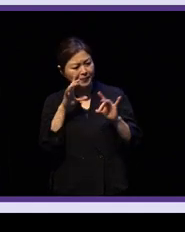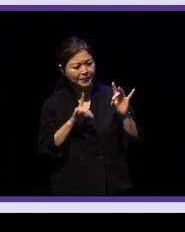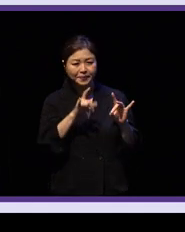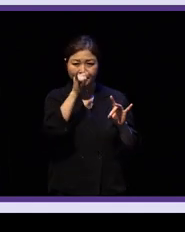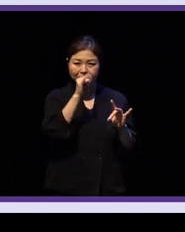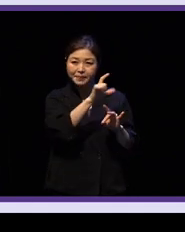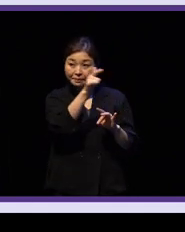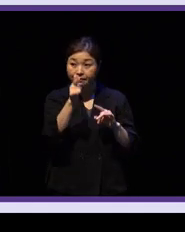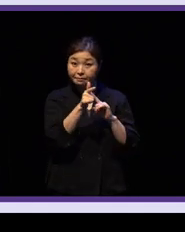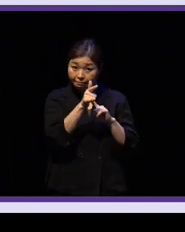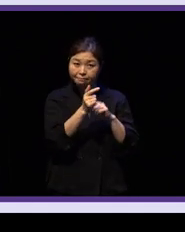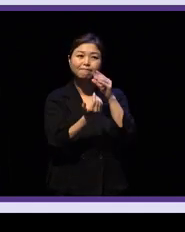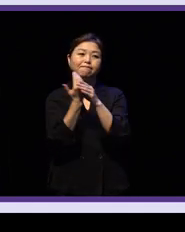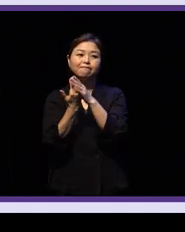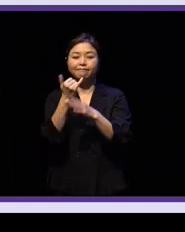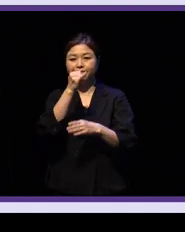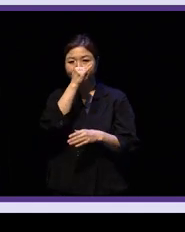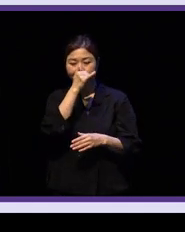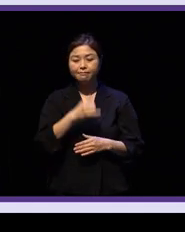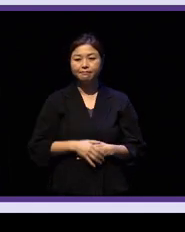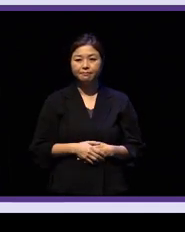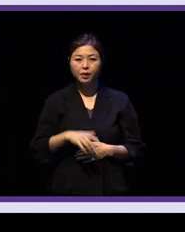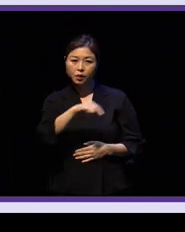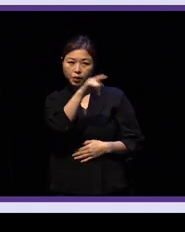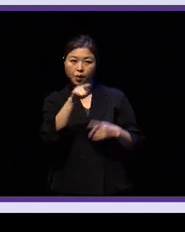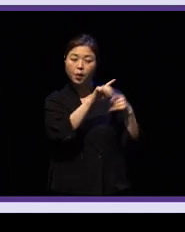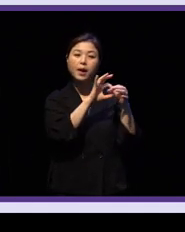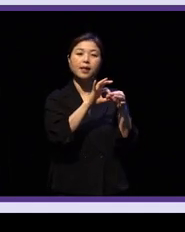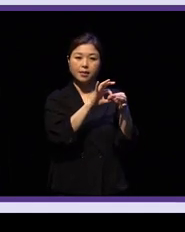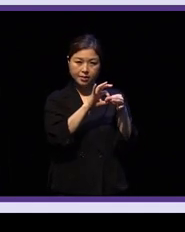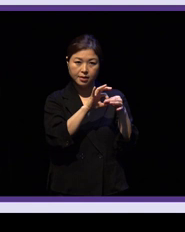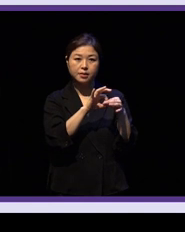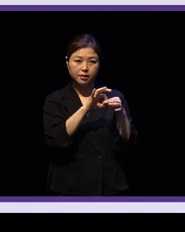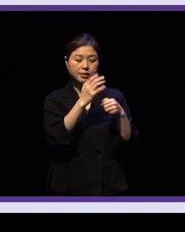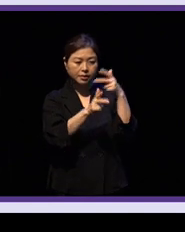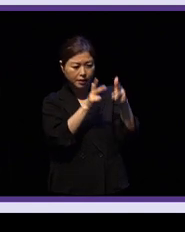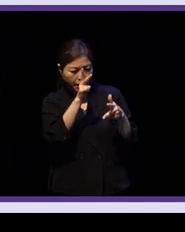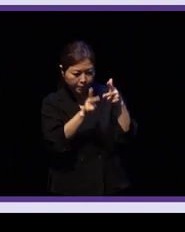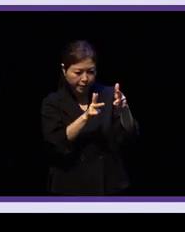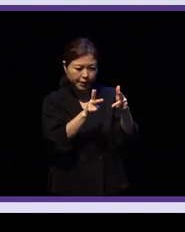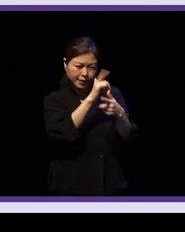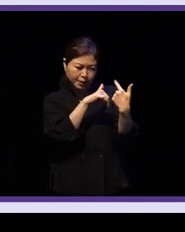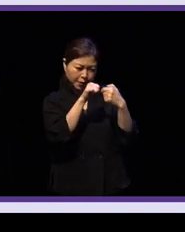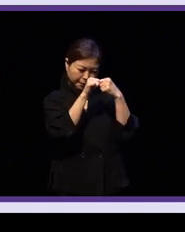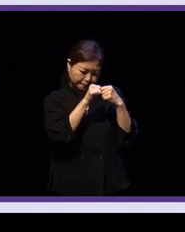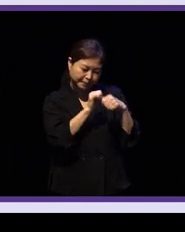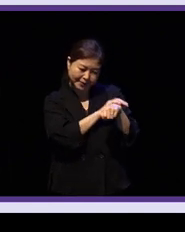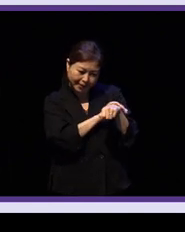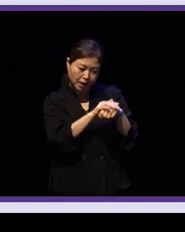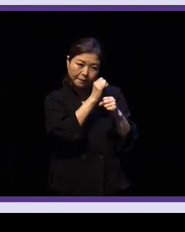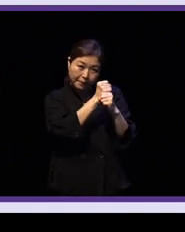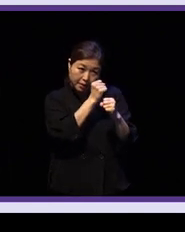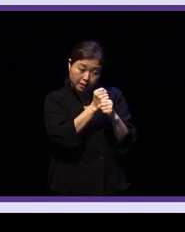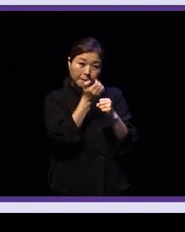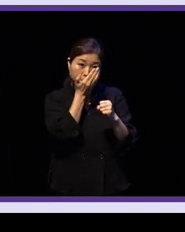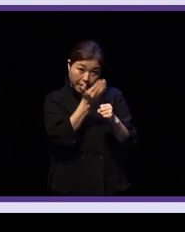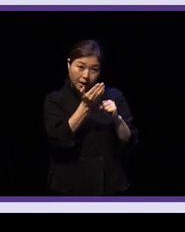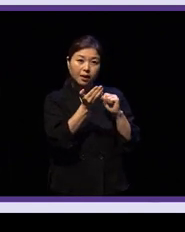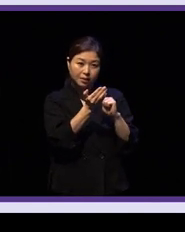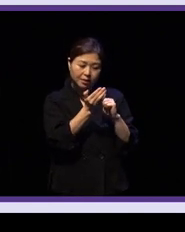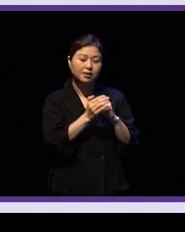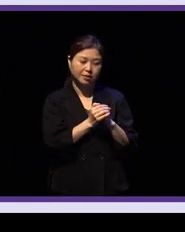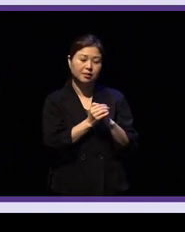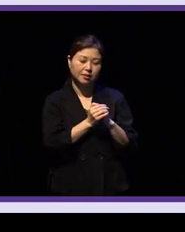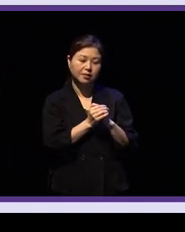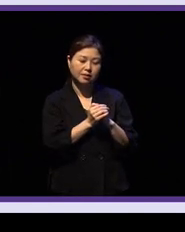사각지대적인 부분들이 생기더라고요 그런 법을 중심으로 조금 사업을 조금 밀도 있게 고도화시켜 나가는 방향으로 올해는 좀